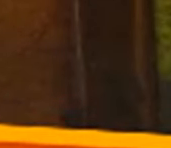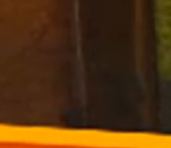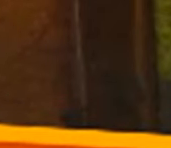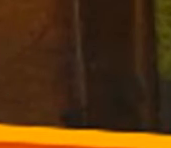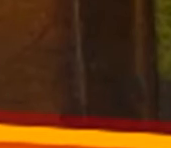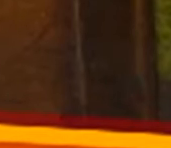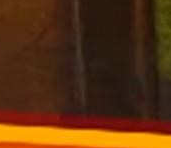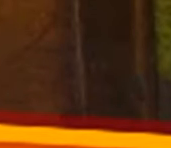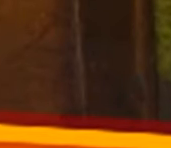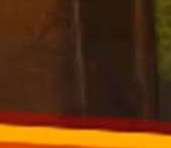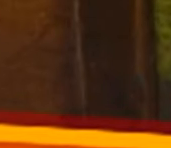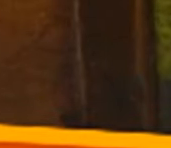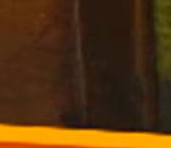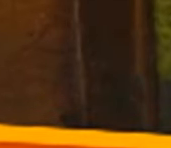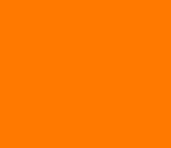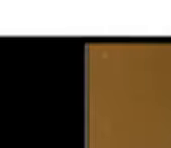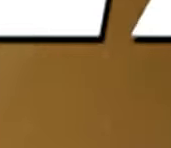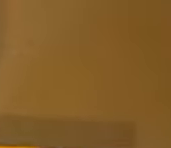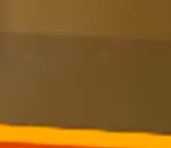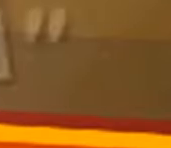lang ng isang buwan.